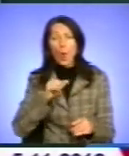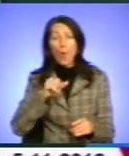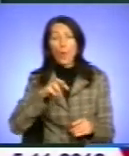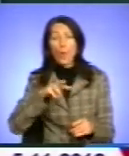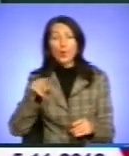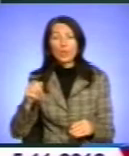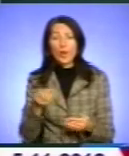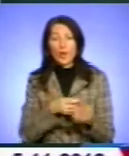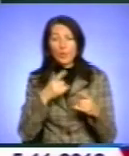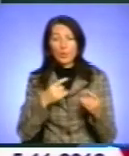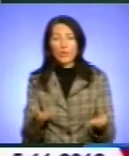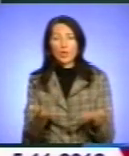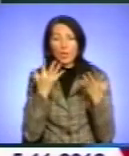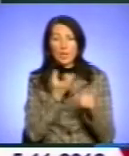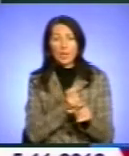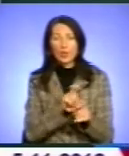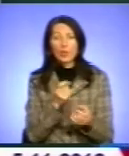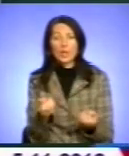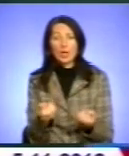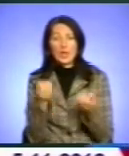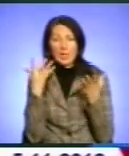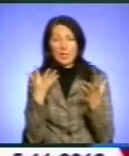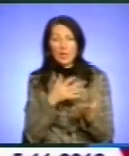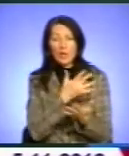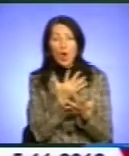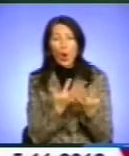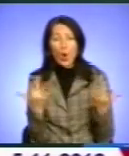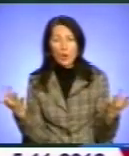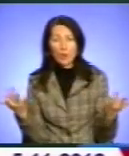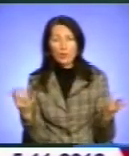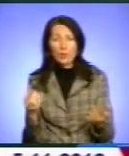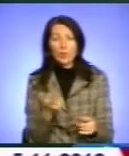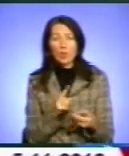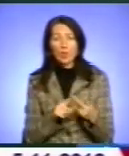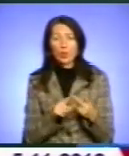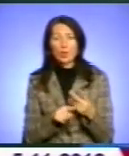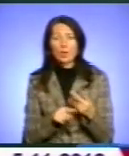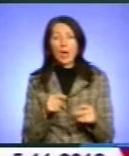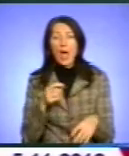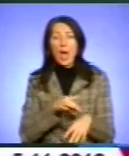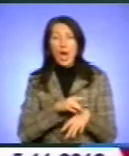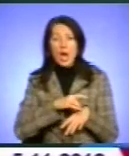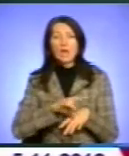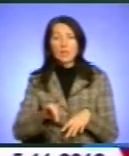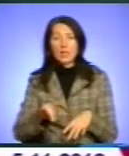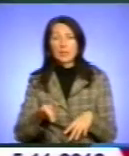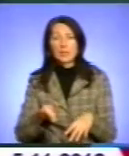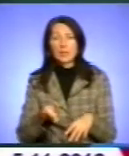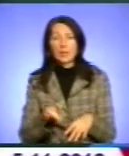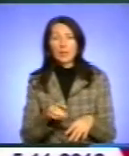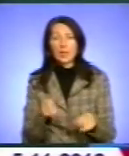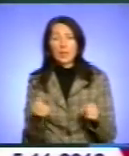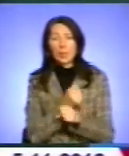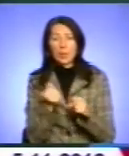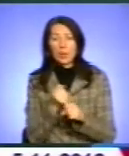використання дуже яскравих кольорів у мультфільмі. Друге – це агресія. жорстокість і насилля, яке є в мультфільмі. Батьки